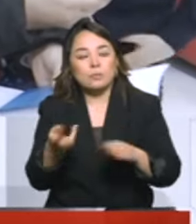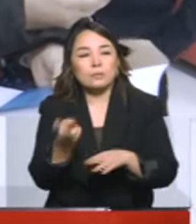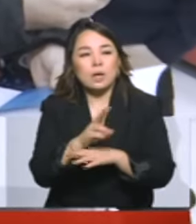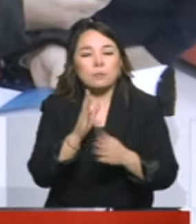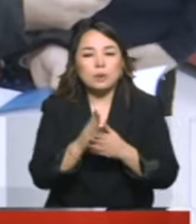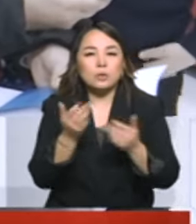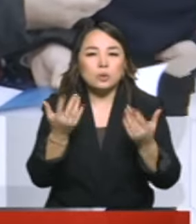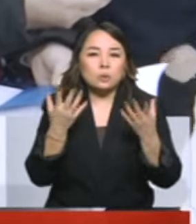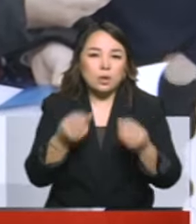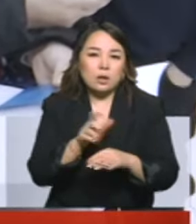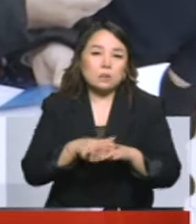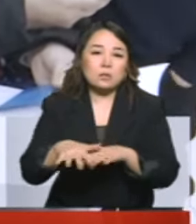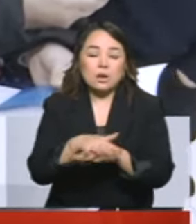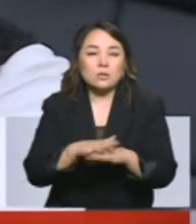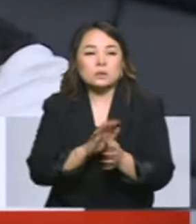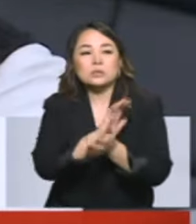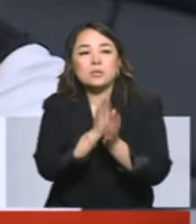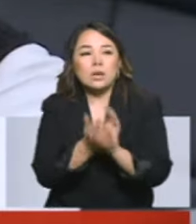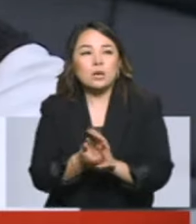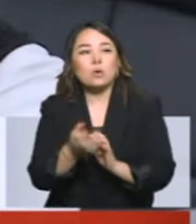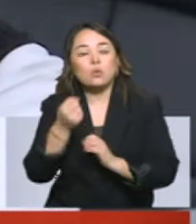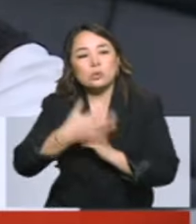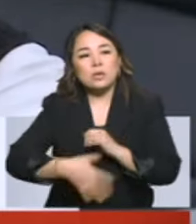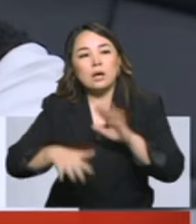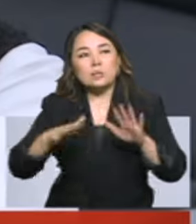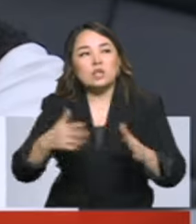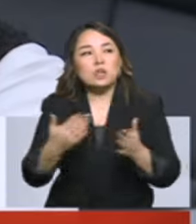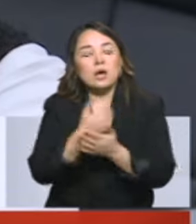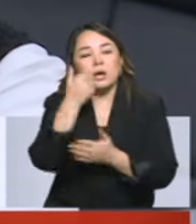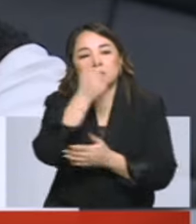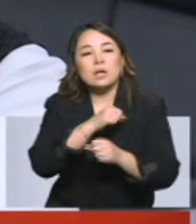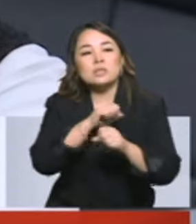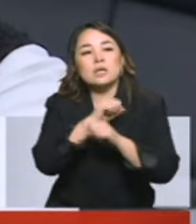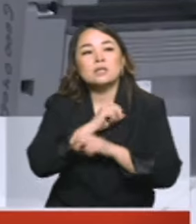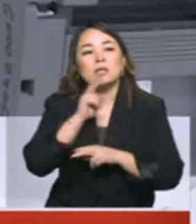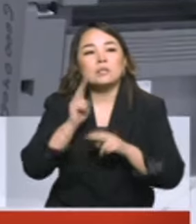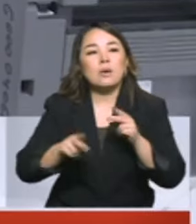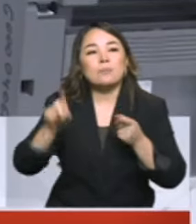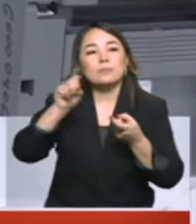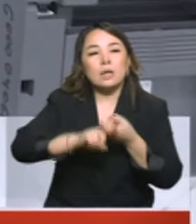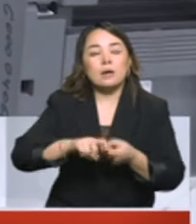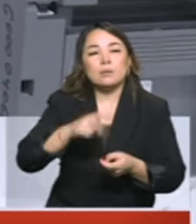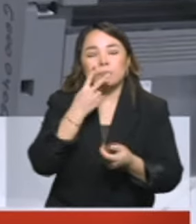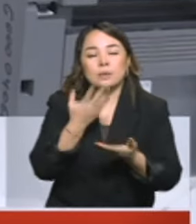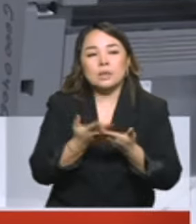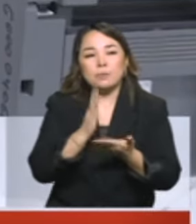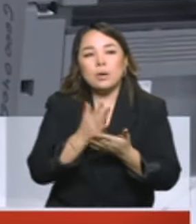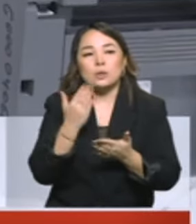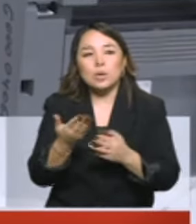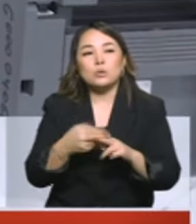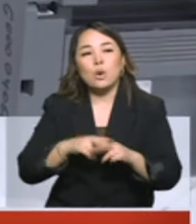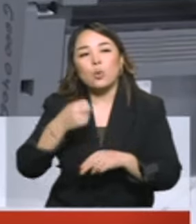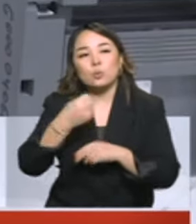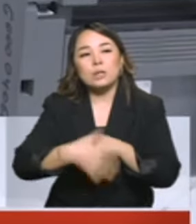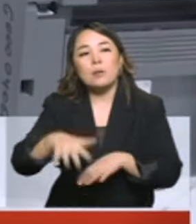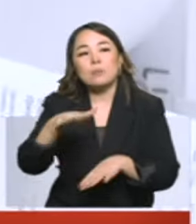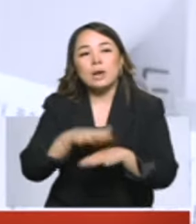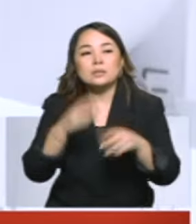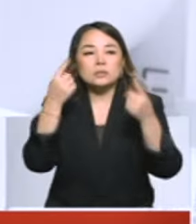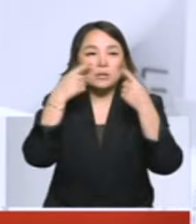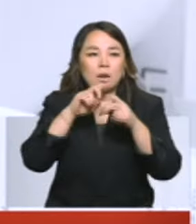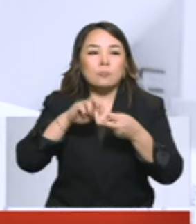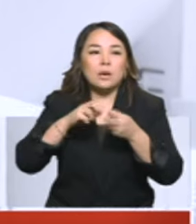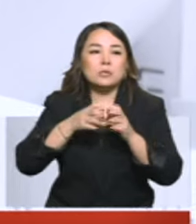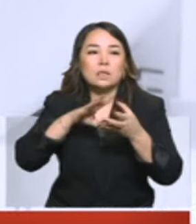Соңғы күндері халық нөпірінің бұлай көп жиналуын орталықтағылар жаңа жылдағы демалыс күндерімен байланыстырды. Оның үстіне орталық базадағы техникалық